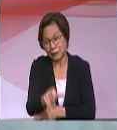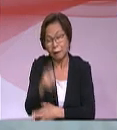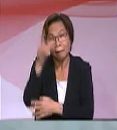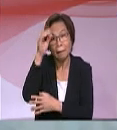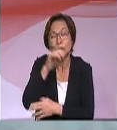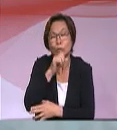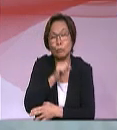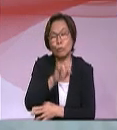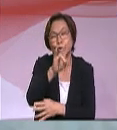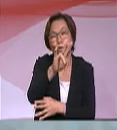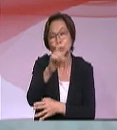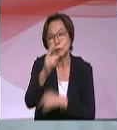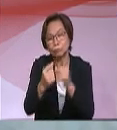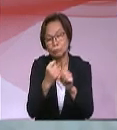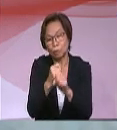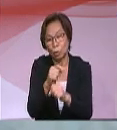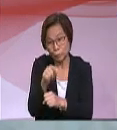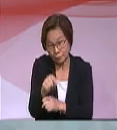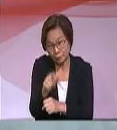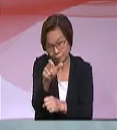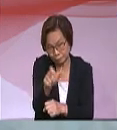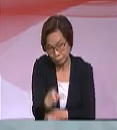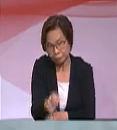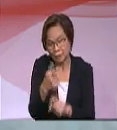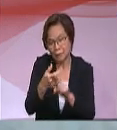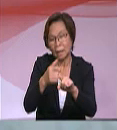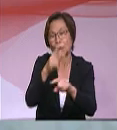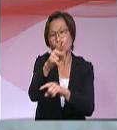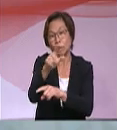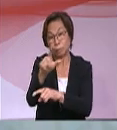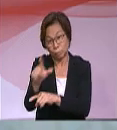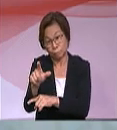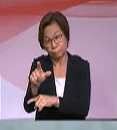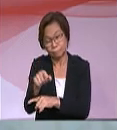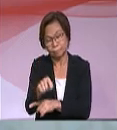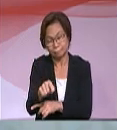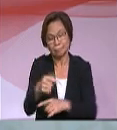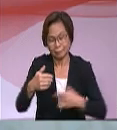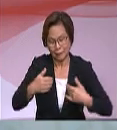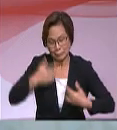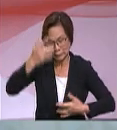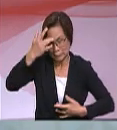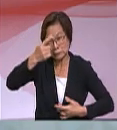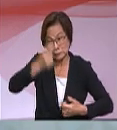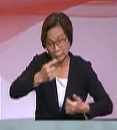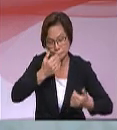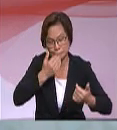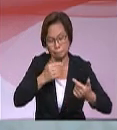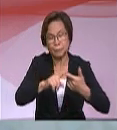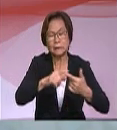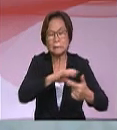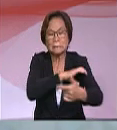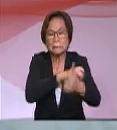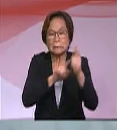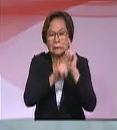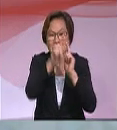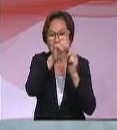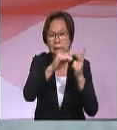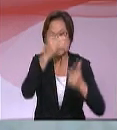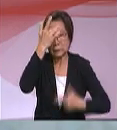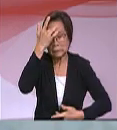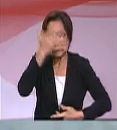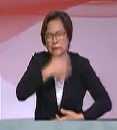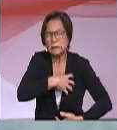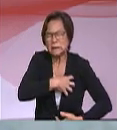lelaki berusia 71 tahun daripada Kuala Lumpur. Beliau mempunyai penyakit kencing manis, darah tinggi dan juga